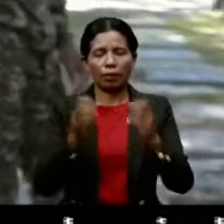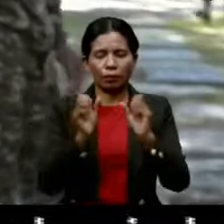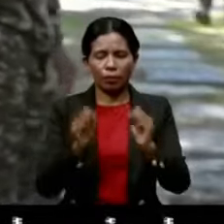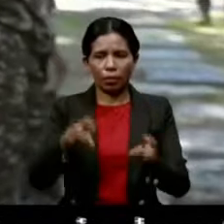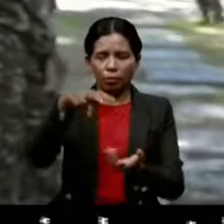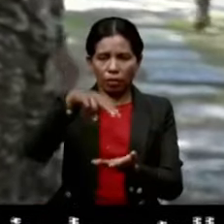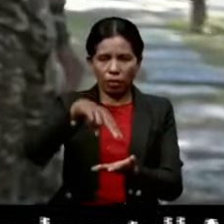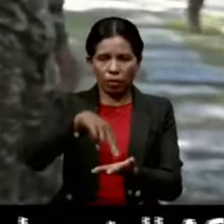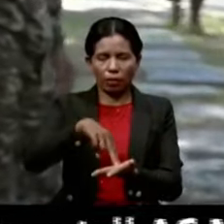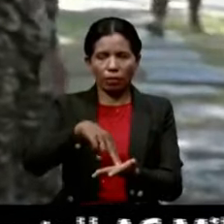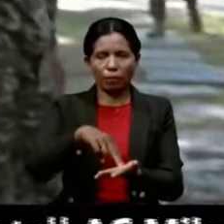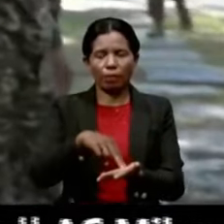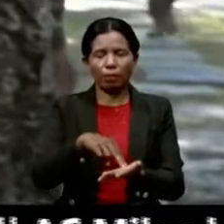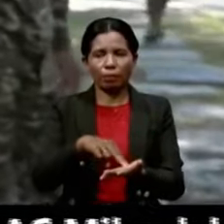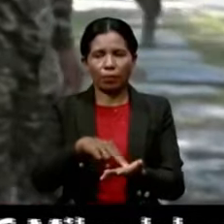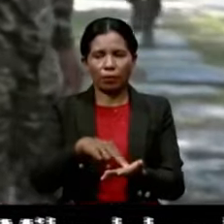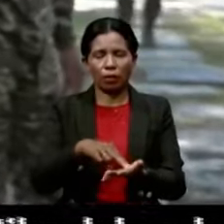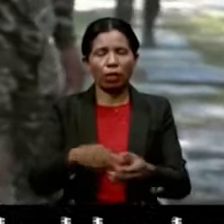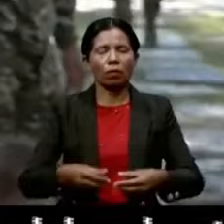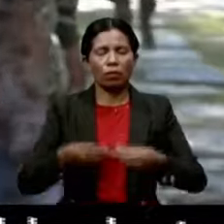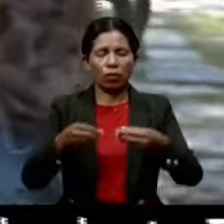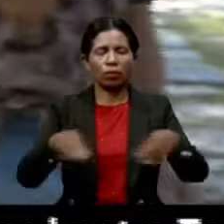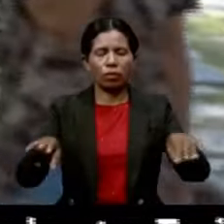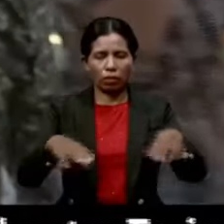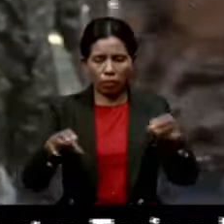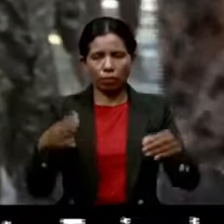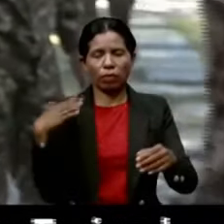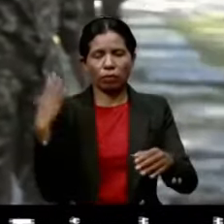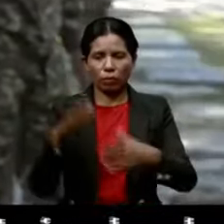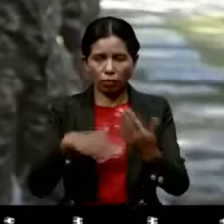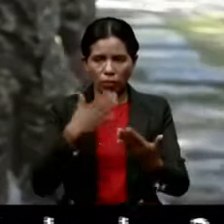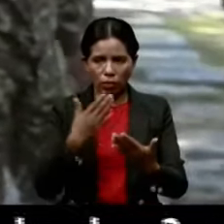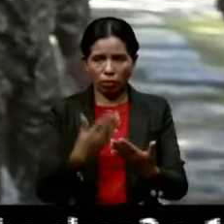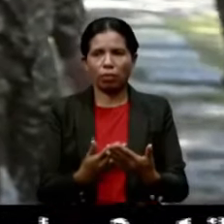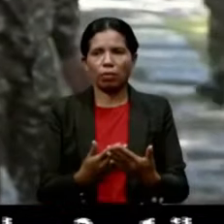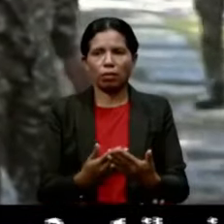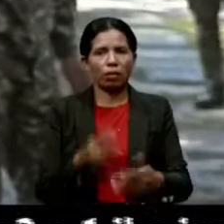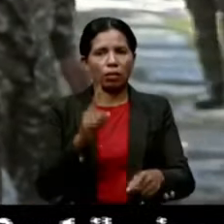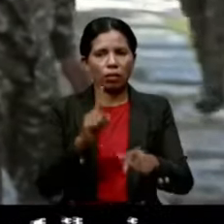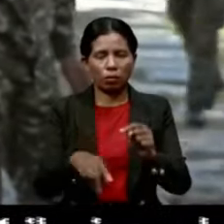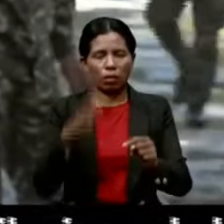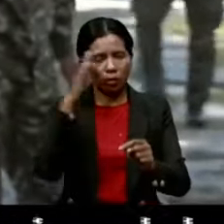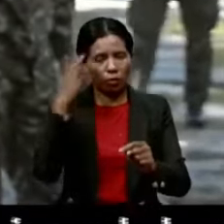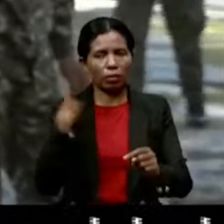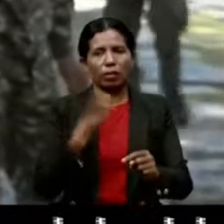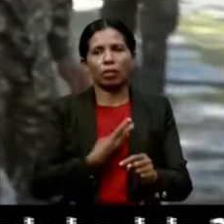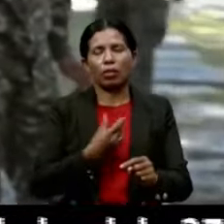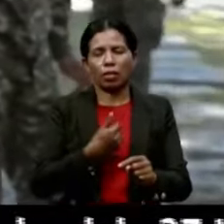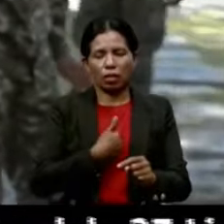hari kampo de trabalho ba juventude labele hanuin itania ande